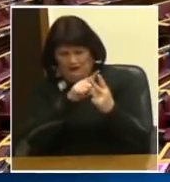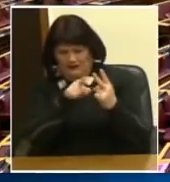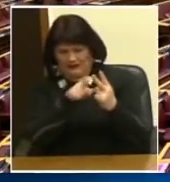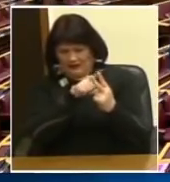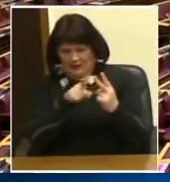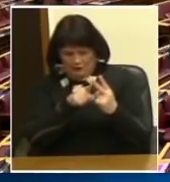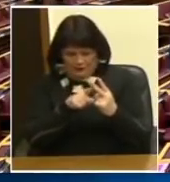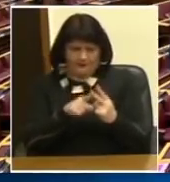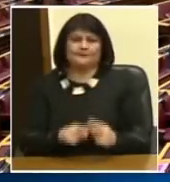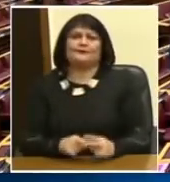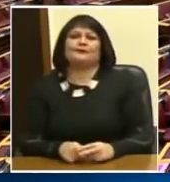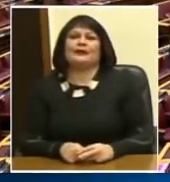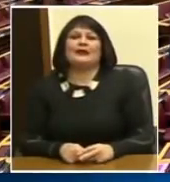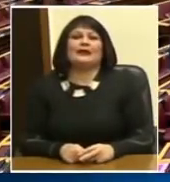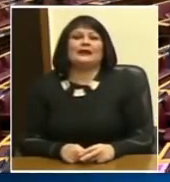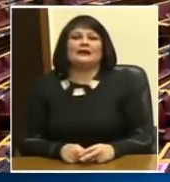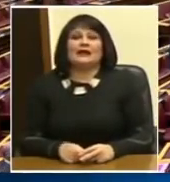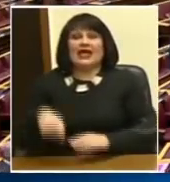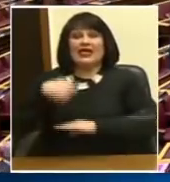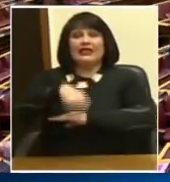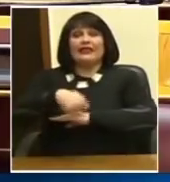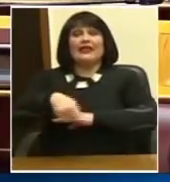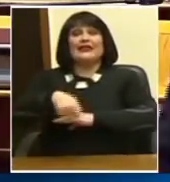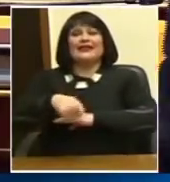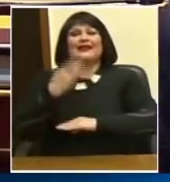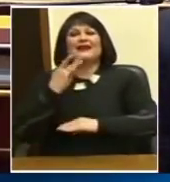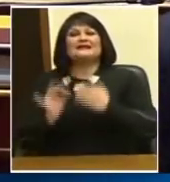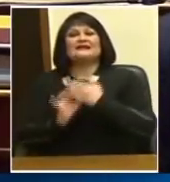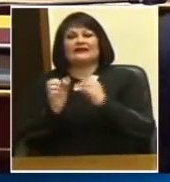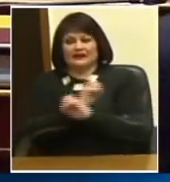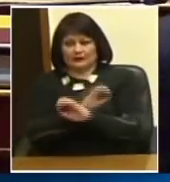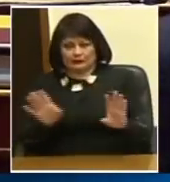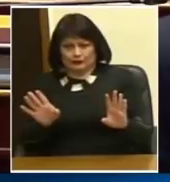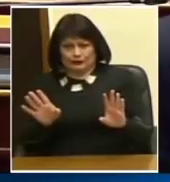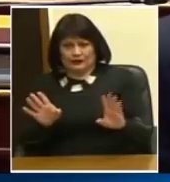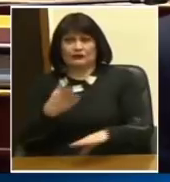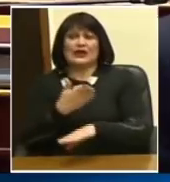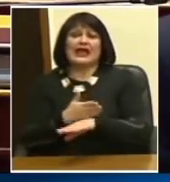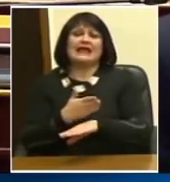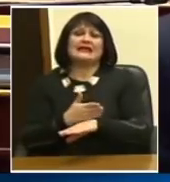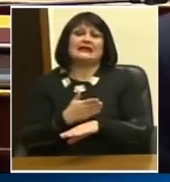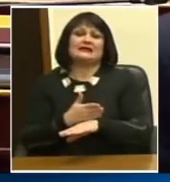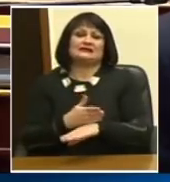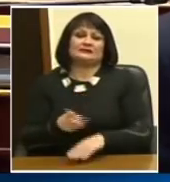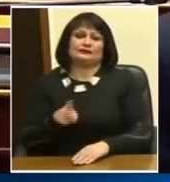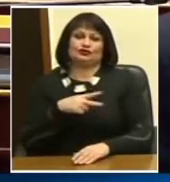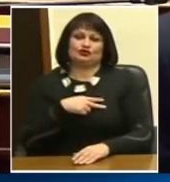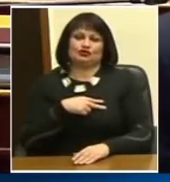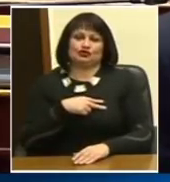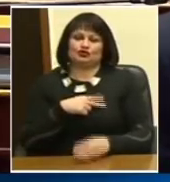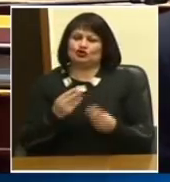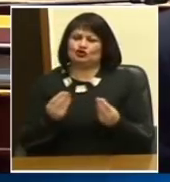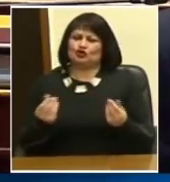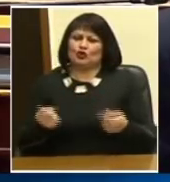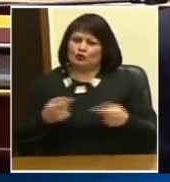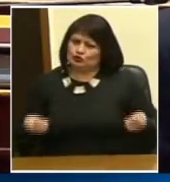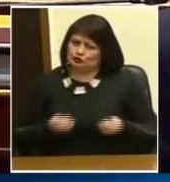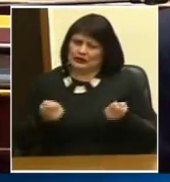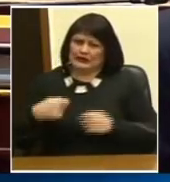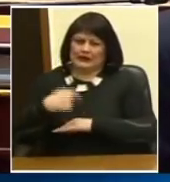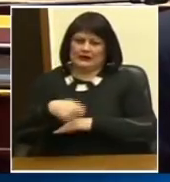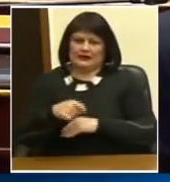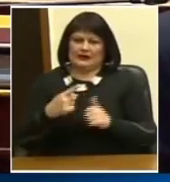Η δημοσιότητα της δίκης είναι εγγύηση και εχέγγυο για τη σωστή διεξαγωγή της στη